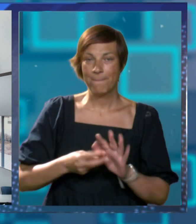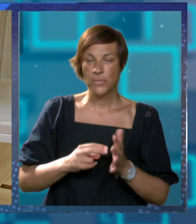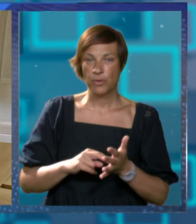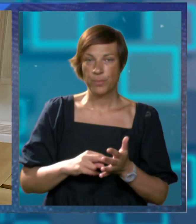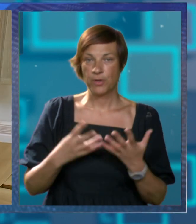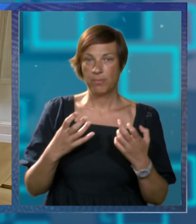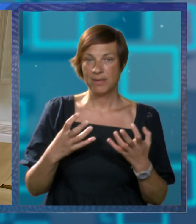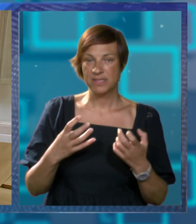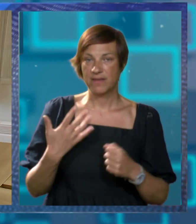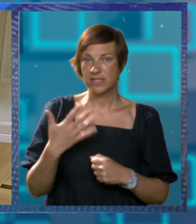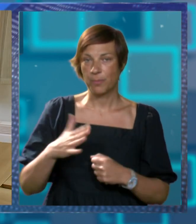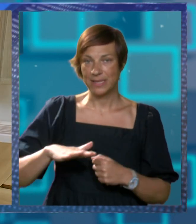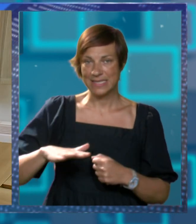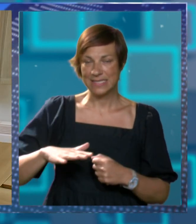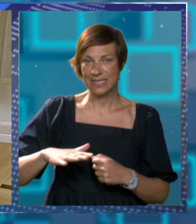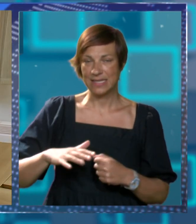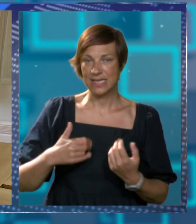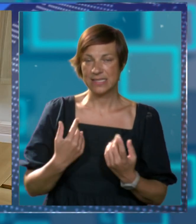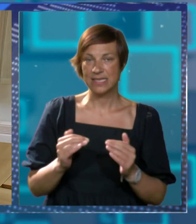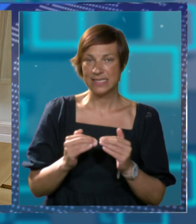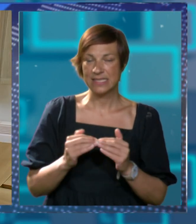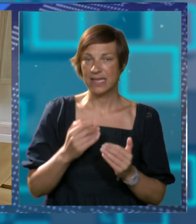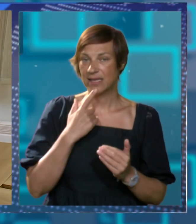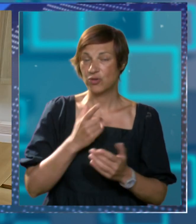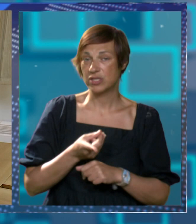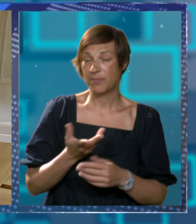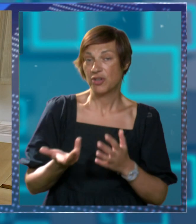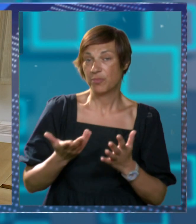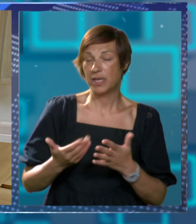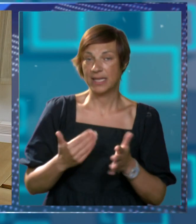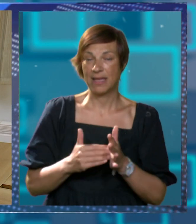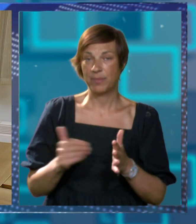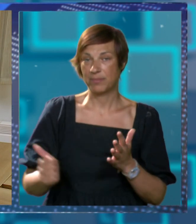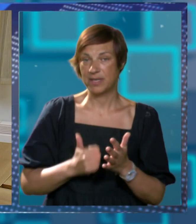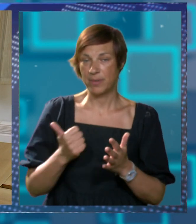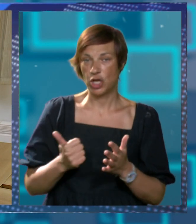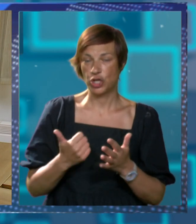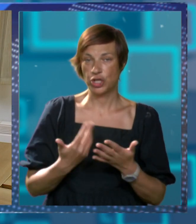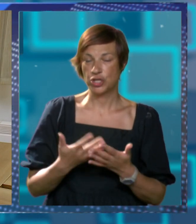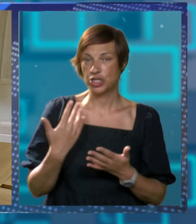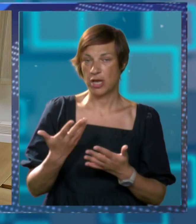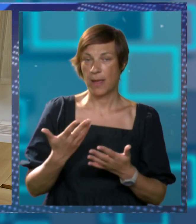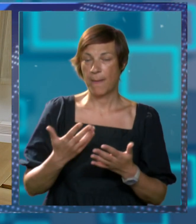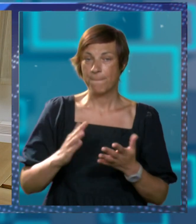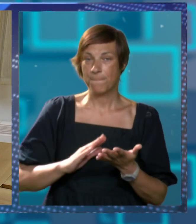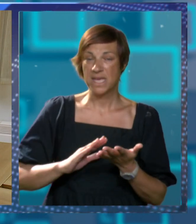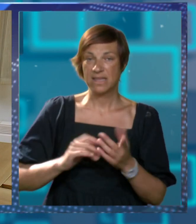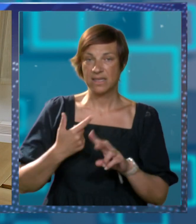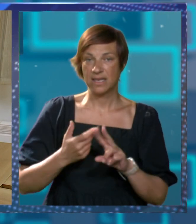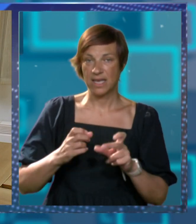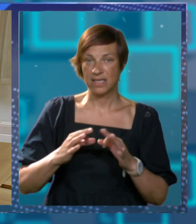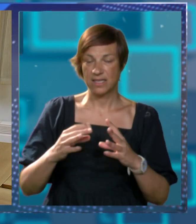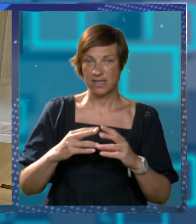problem sa 950 djece i sa standardima koji su nametnuti otprilike da bi nam trebalo još, ne znam, 5 hektara zemljišta da